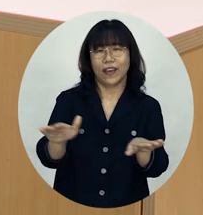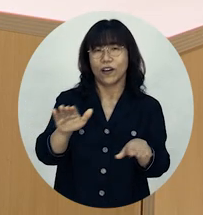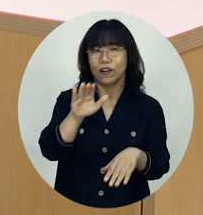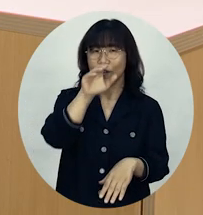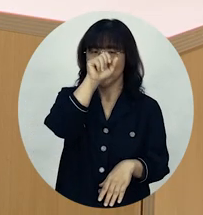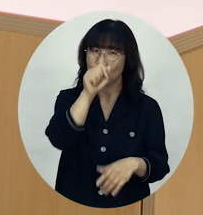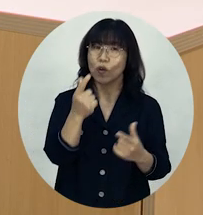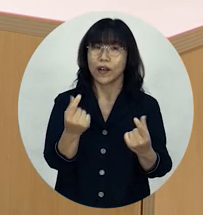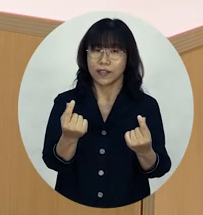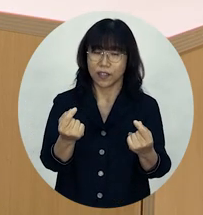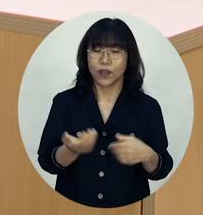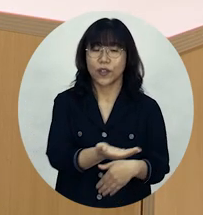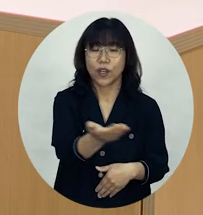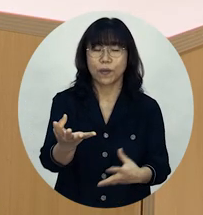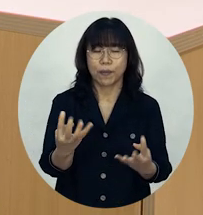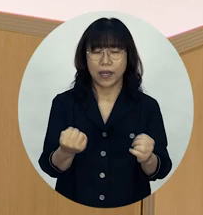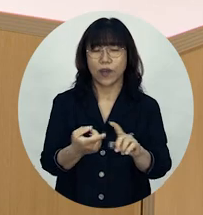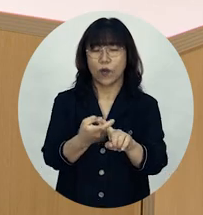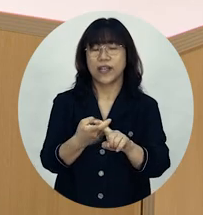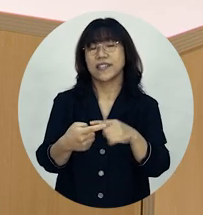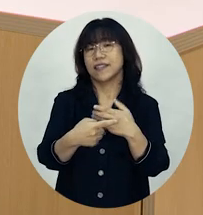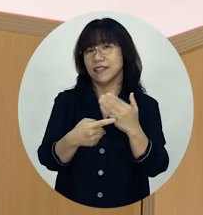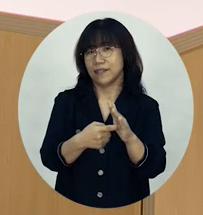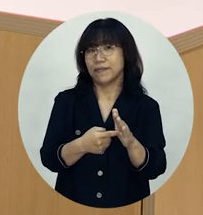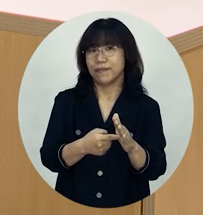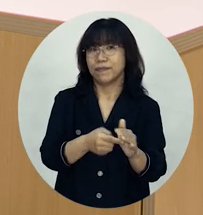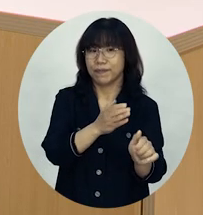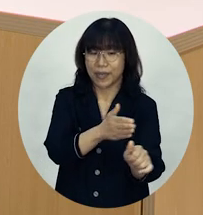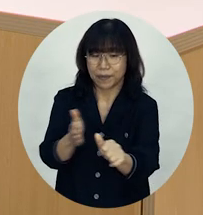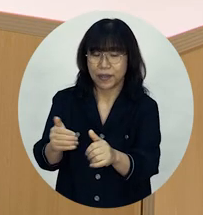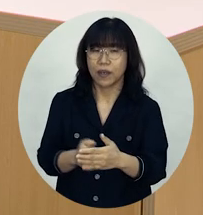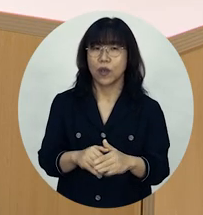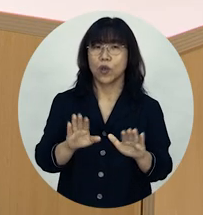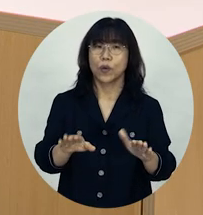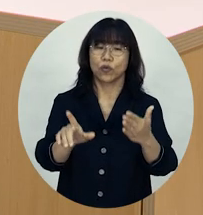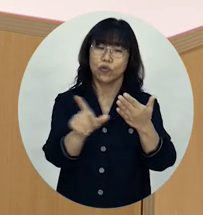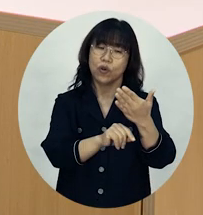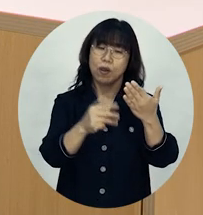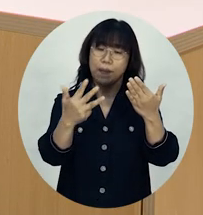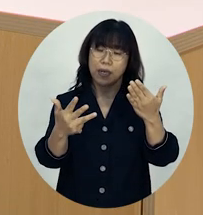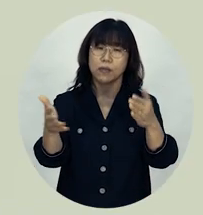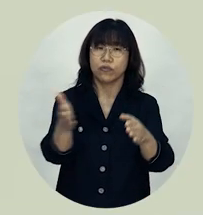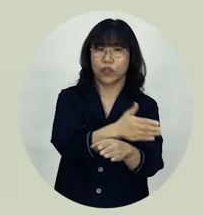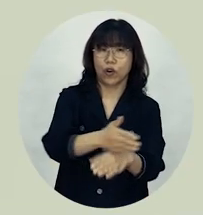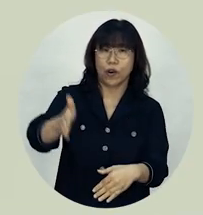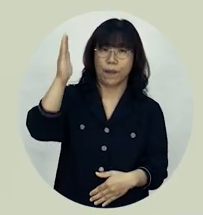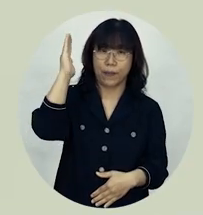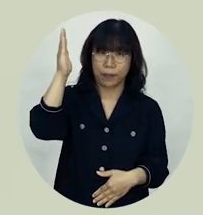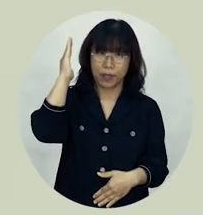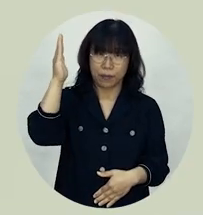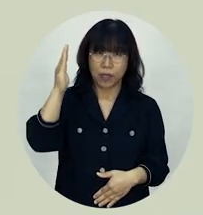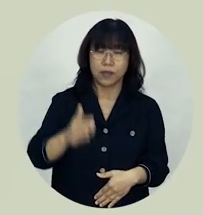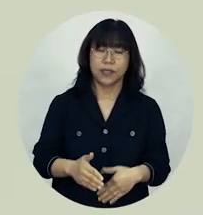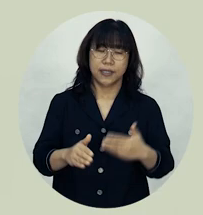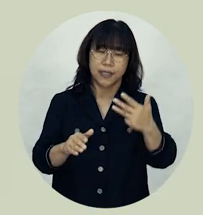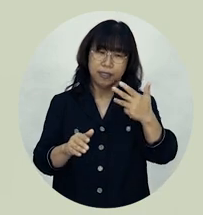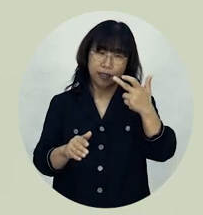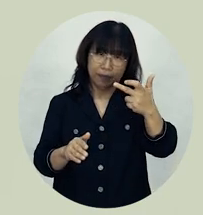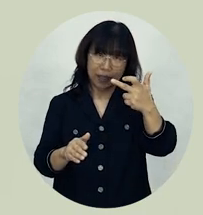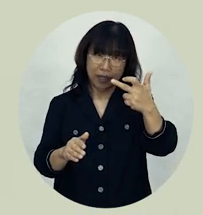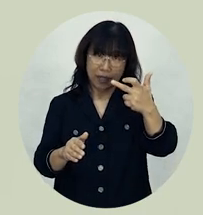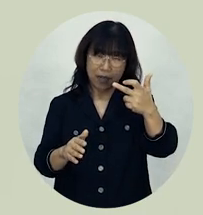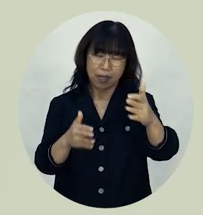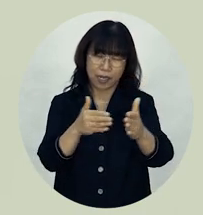처방전이 되었으면 좋겠습니다 구민 여러분의 많은 관심 부탁드립니다 오는 8일부터 시작된